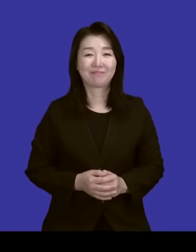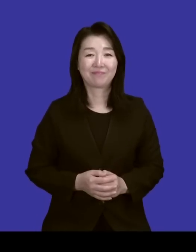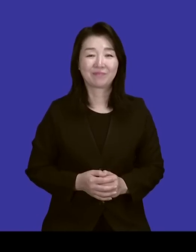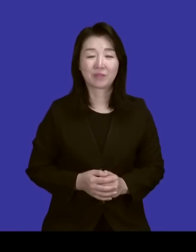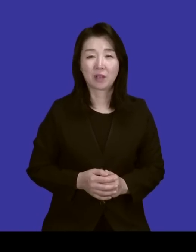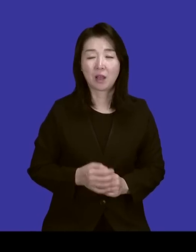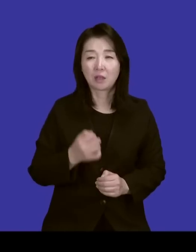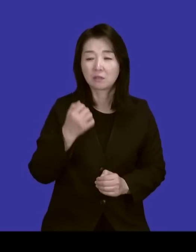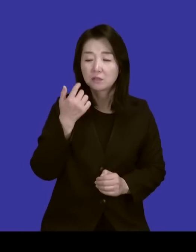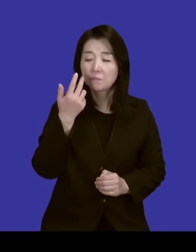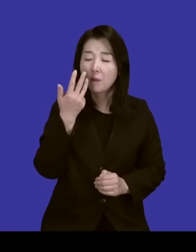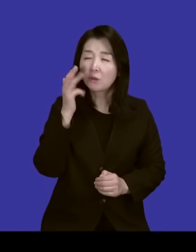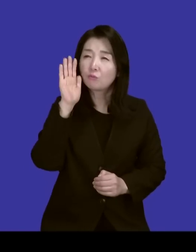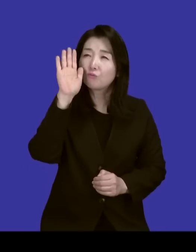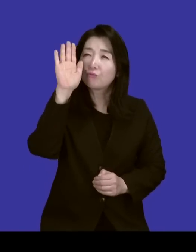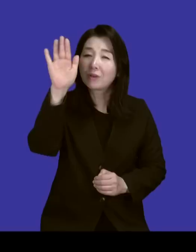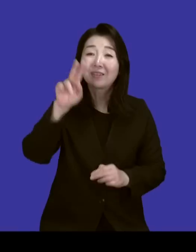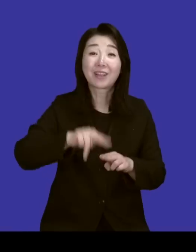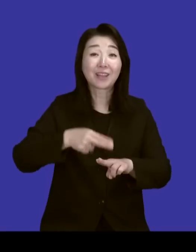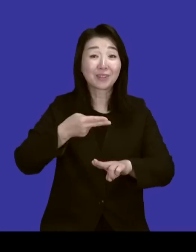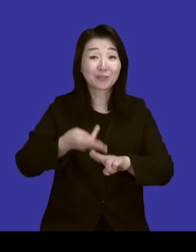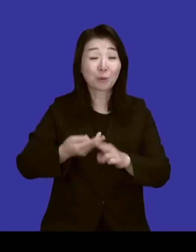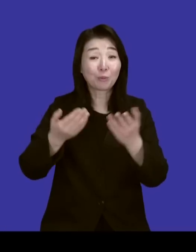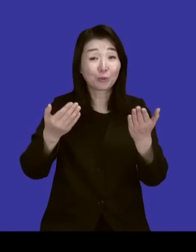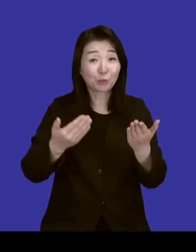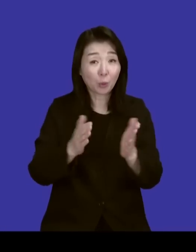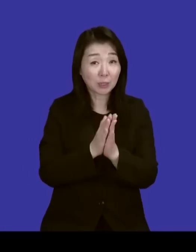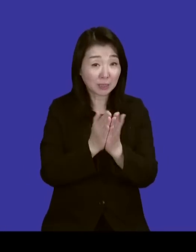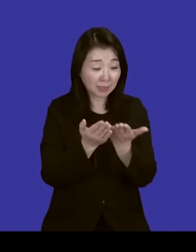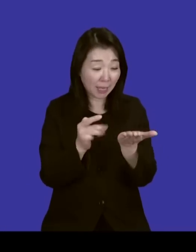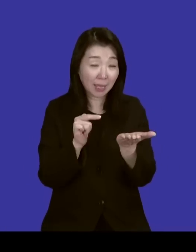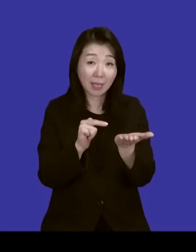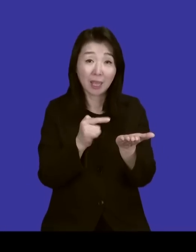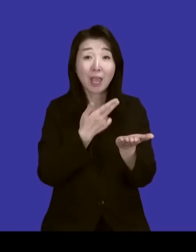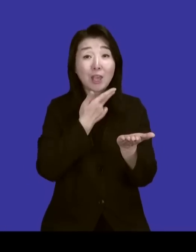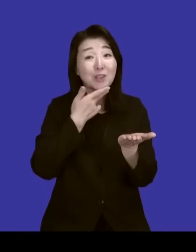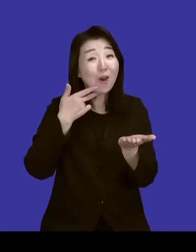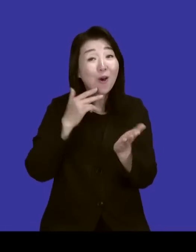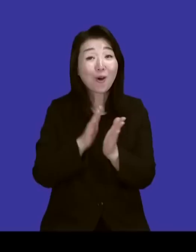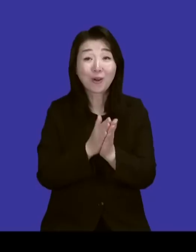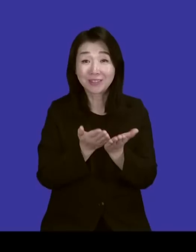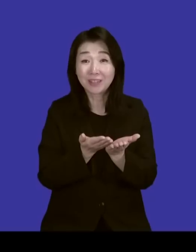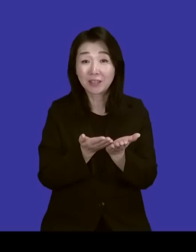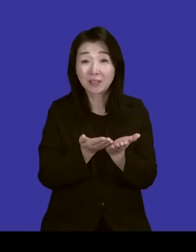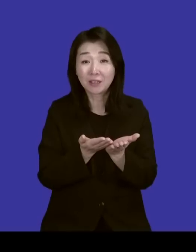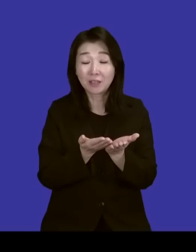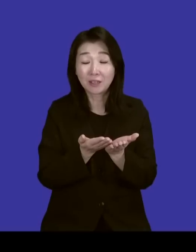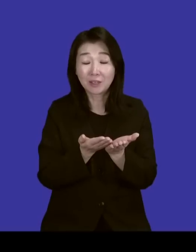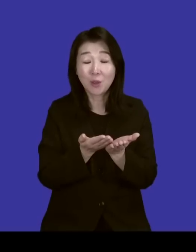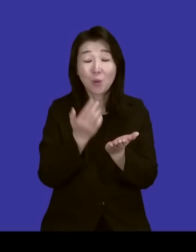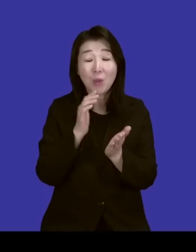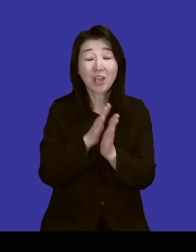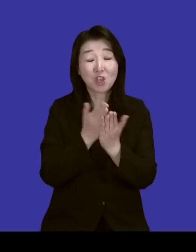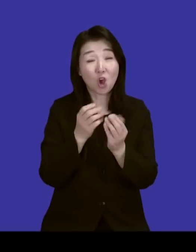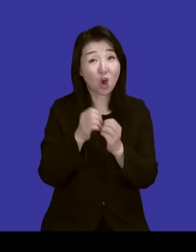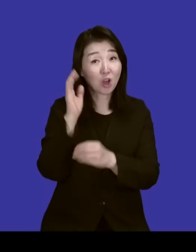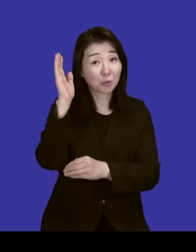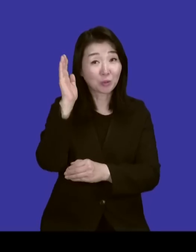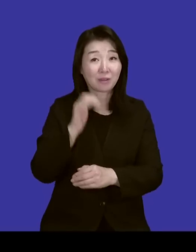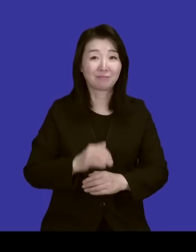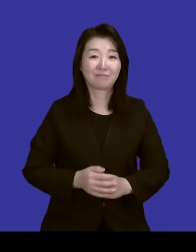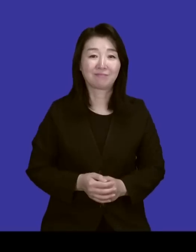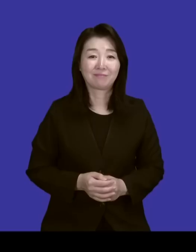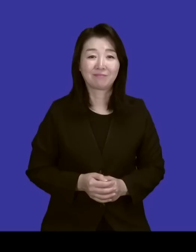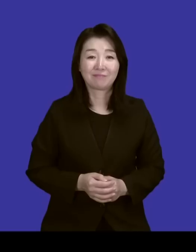8개월 지났을 때 선물을 하나 주셨어요. 예. 책을 하나. 영어로 된 책. 예. 영어 소설이라고. 예. 그게